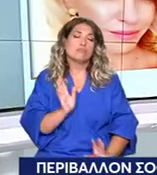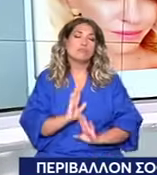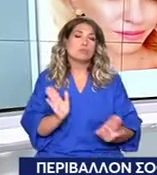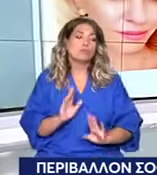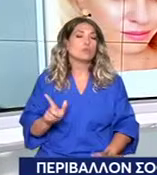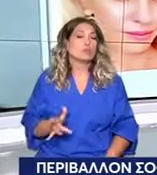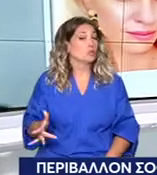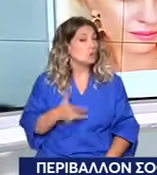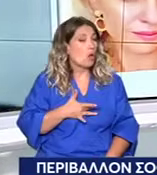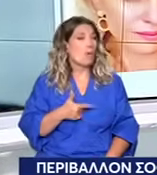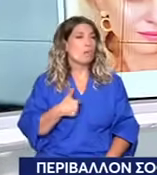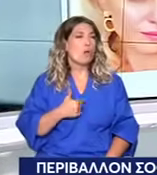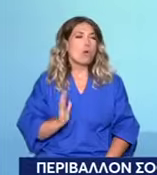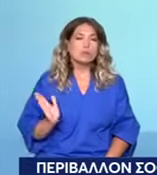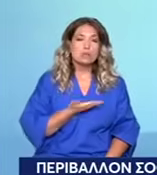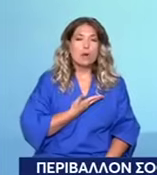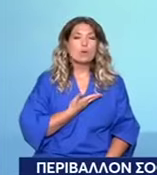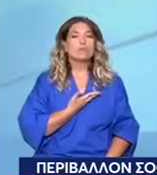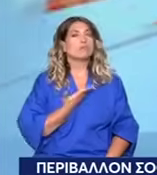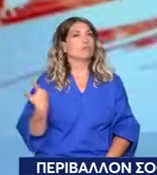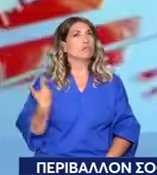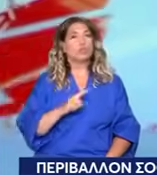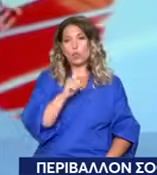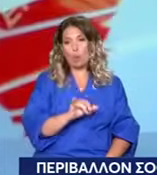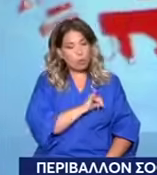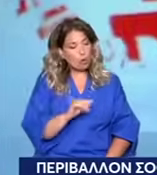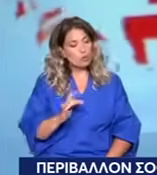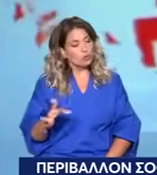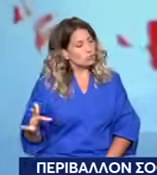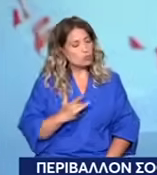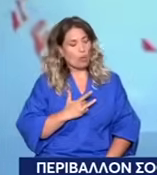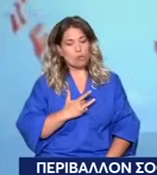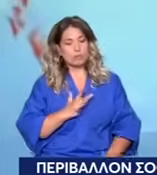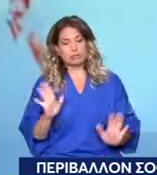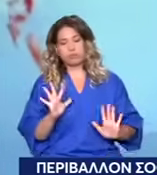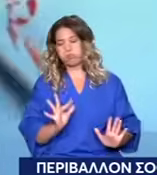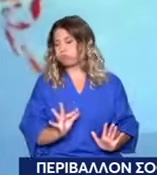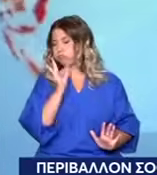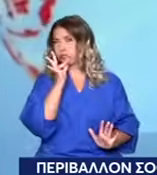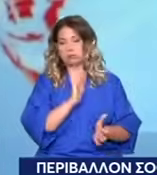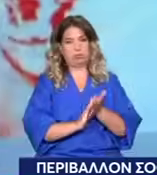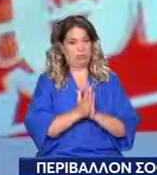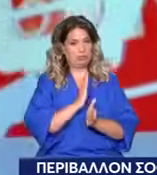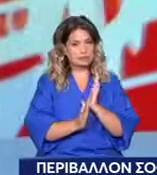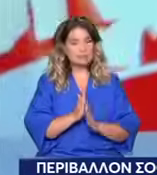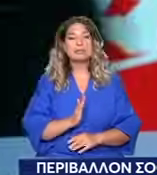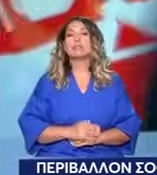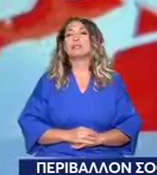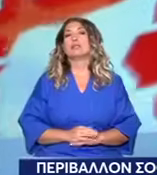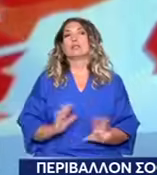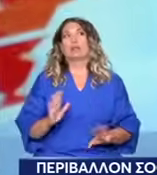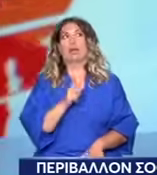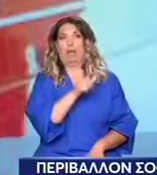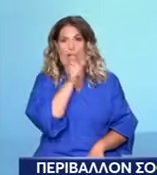υποστεί τραυματισμό, έχει περάσει το σοκ της ζωής της από ό,τι συνέβη, όχι το Σάββατο που μας πέρασε, αλλά το προηγούμενο Σάββατο,